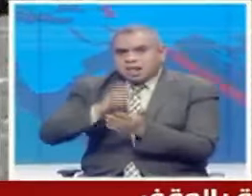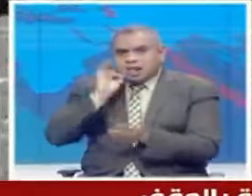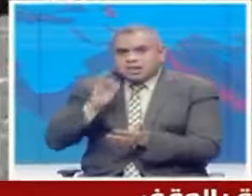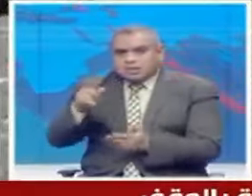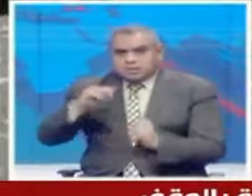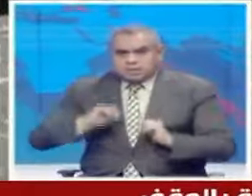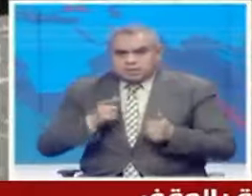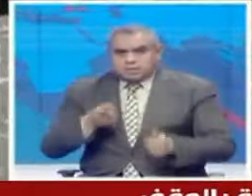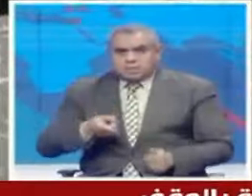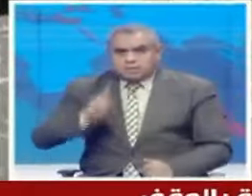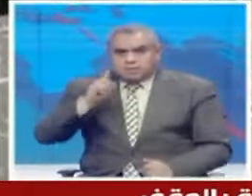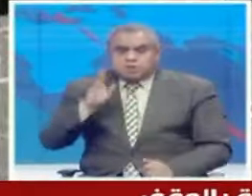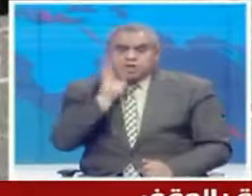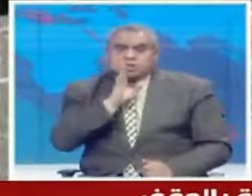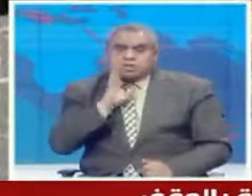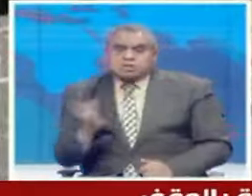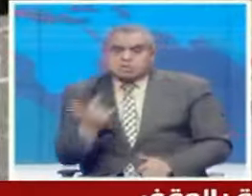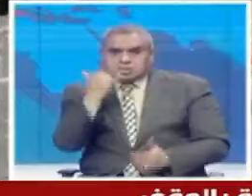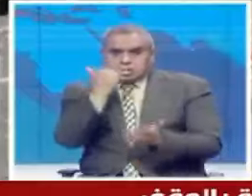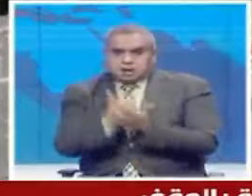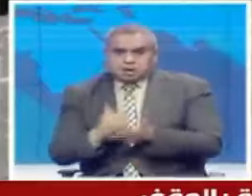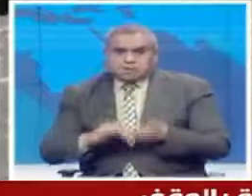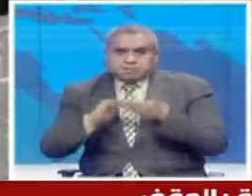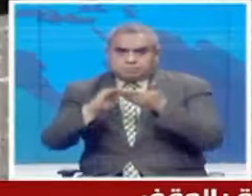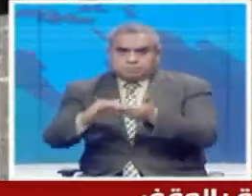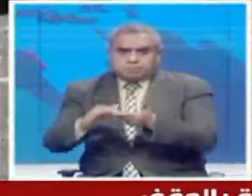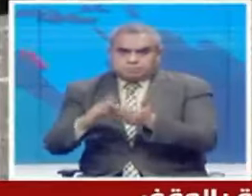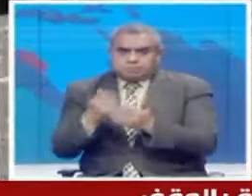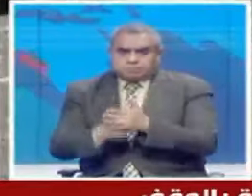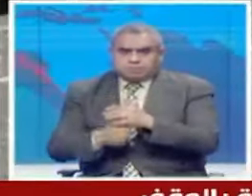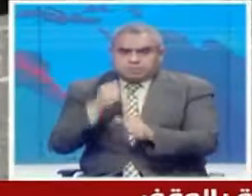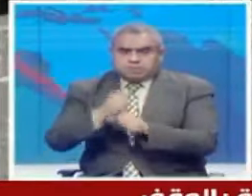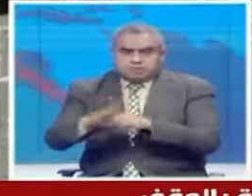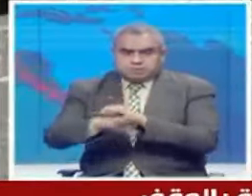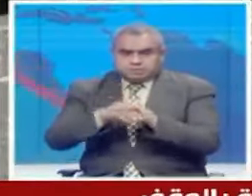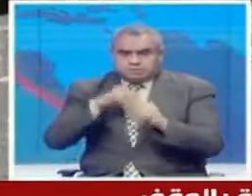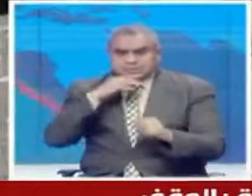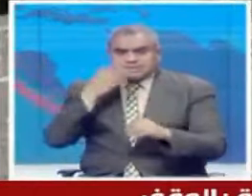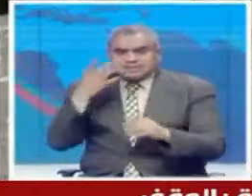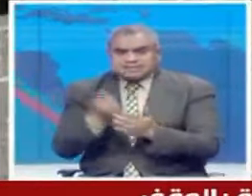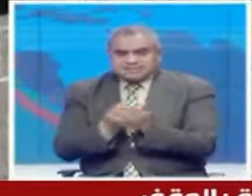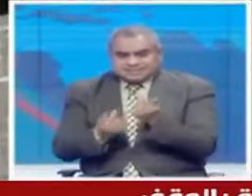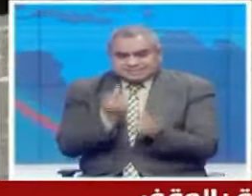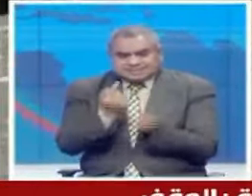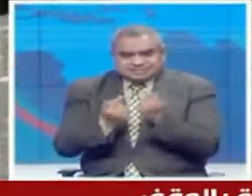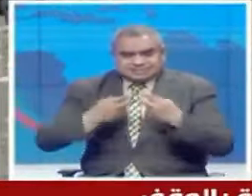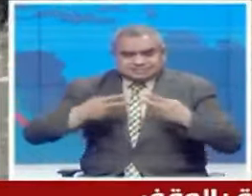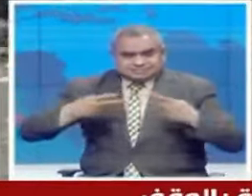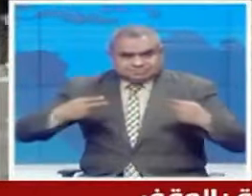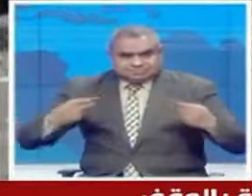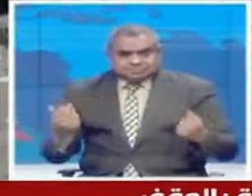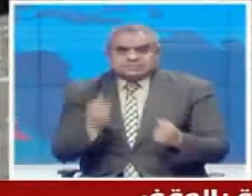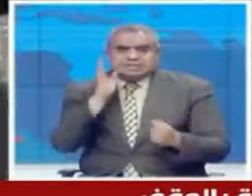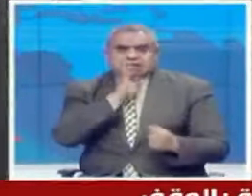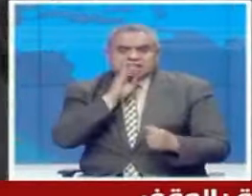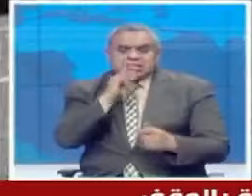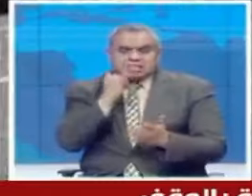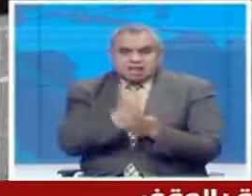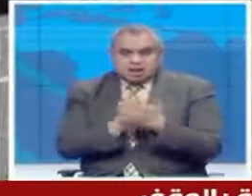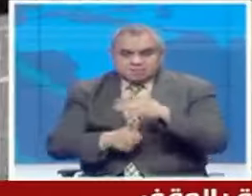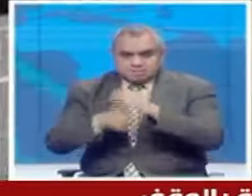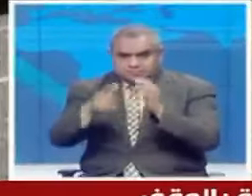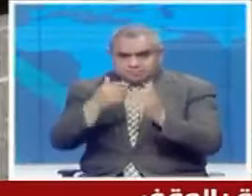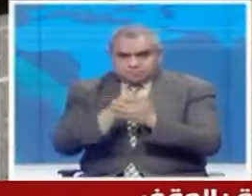المبادرة ونزولها لغاية الغيط نفسه، وانه الفلاح يشوف المسؤول